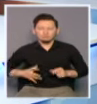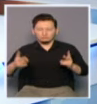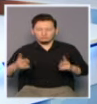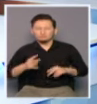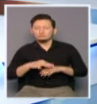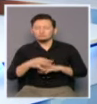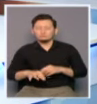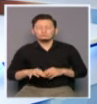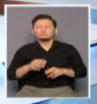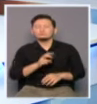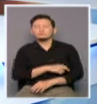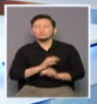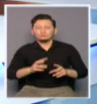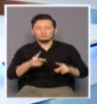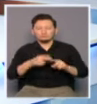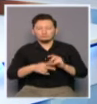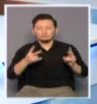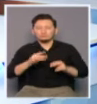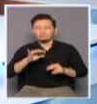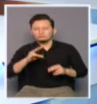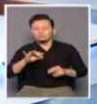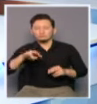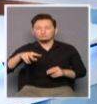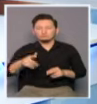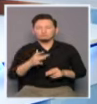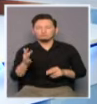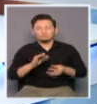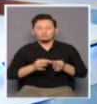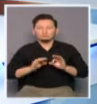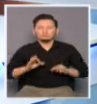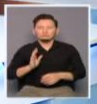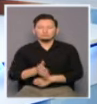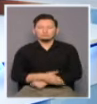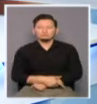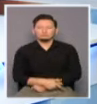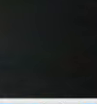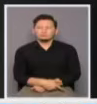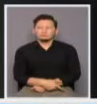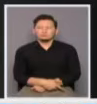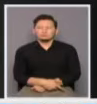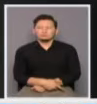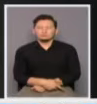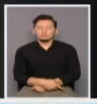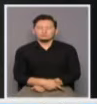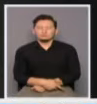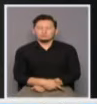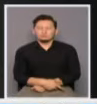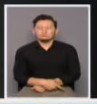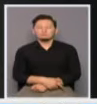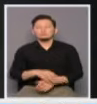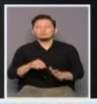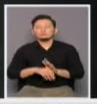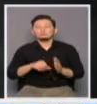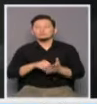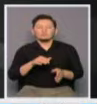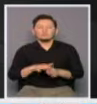Врачи советуют проводить обрезание в месяцах июнь и июль. Тему продолжит наш корреспондент. Обряд обрезания пришел из